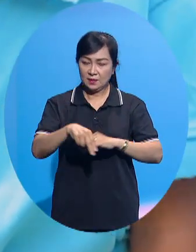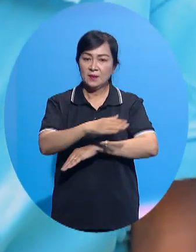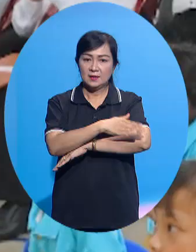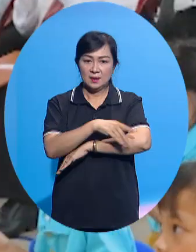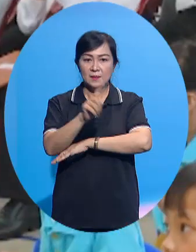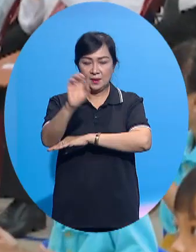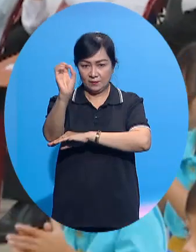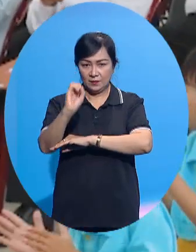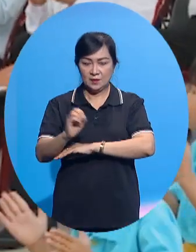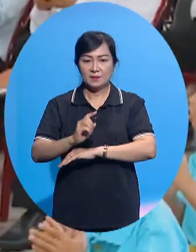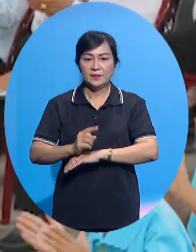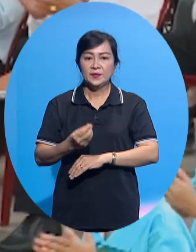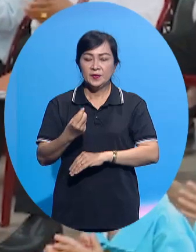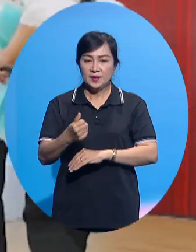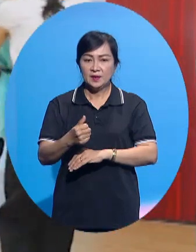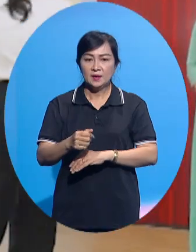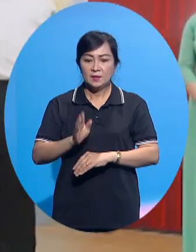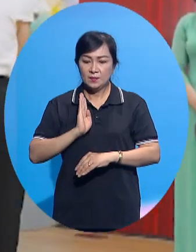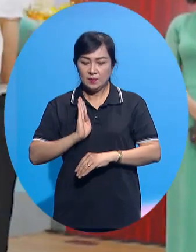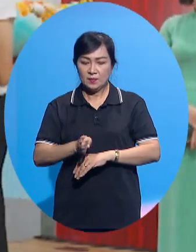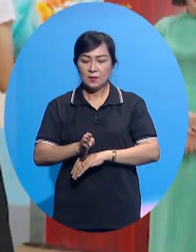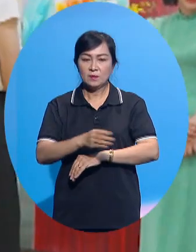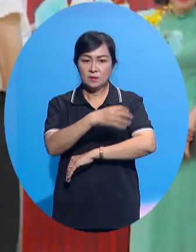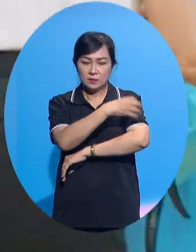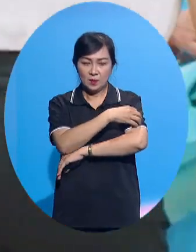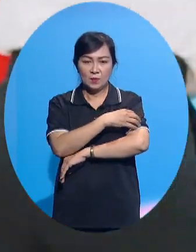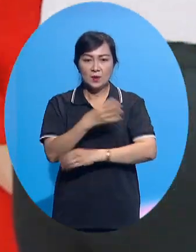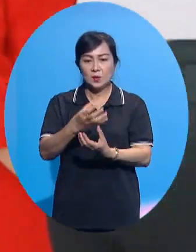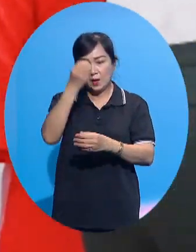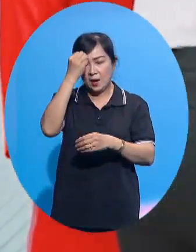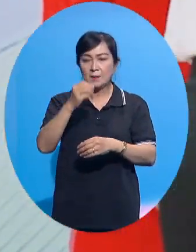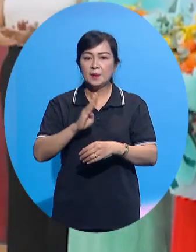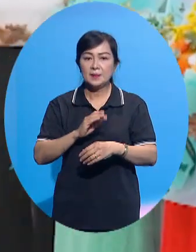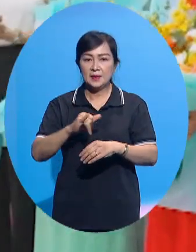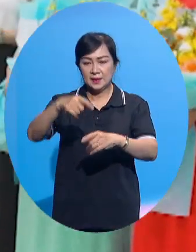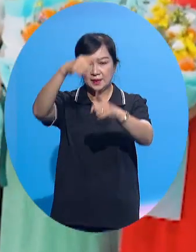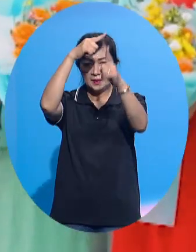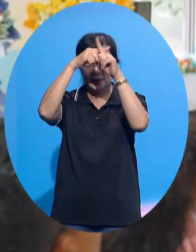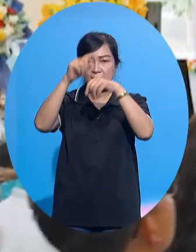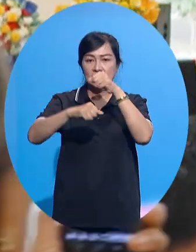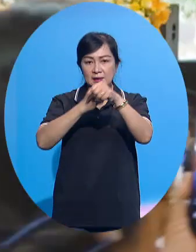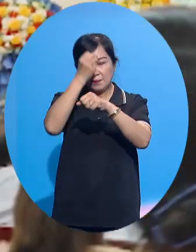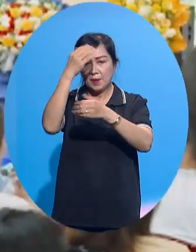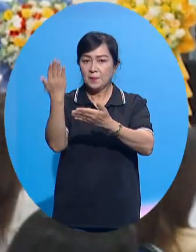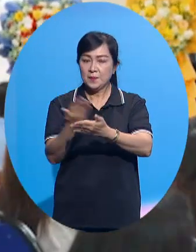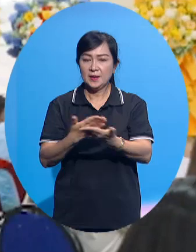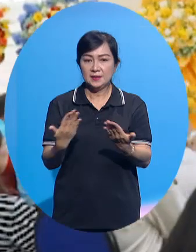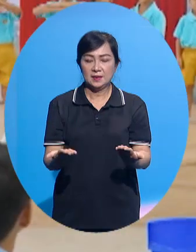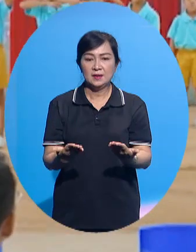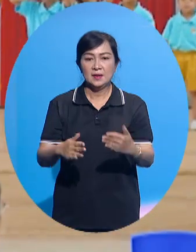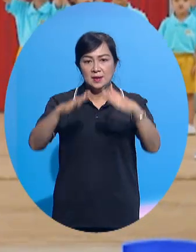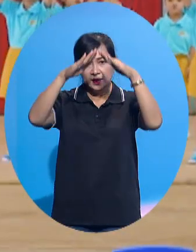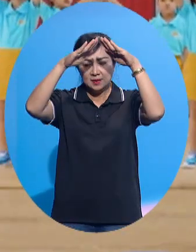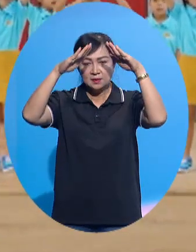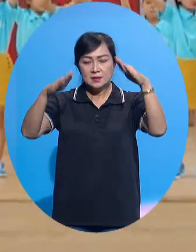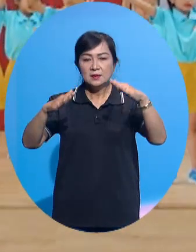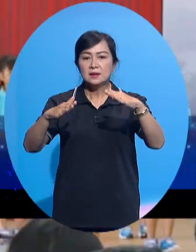trợ 100 ph tự học phí đồng phục đến dụng cụ học tập Bảo hiểm y tế trong năm học 2024 2025 trường